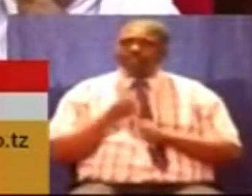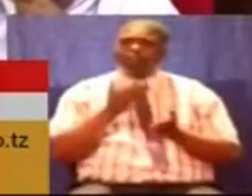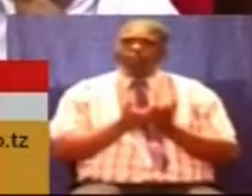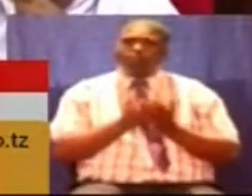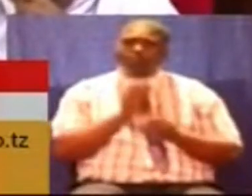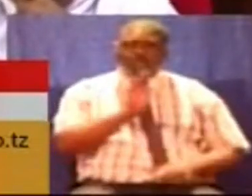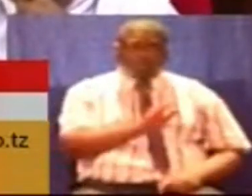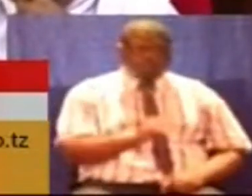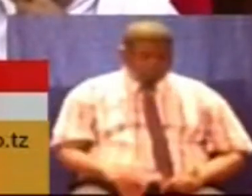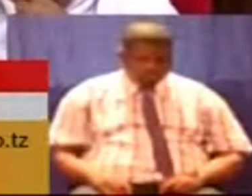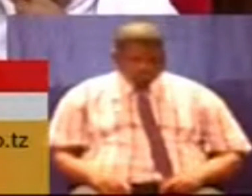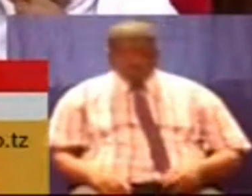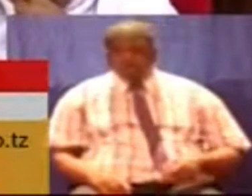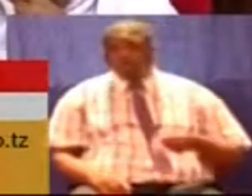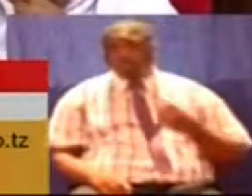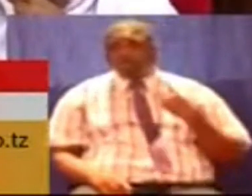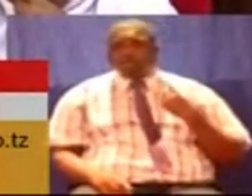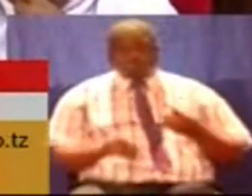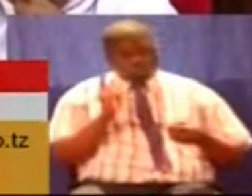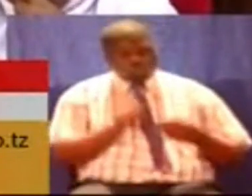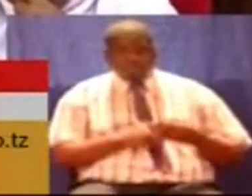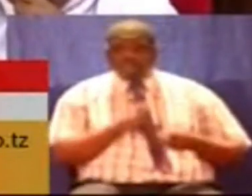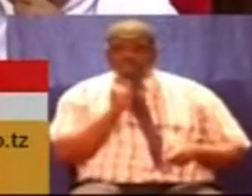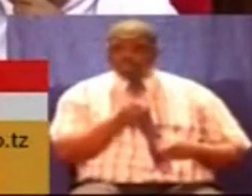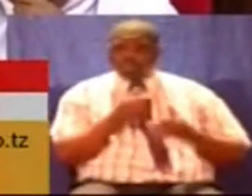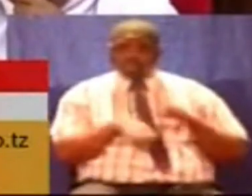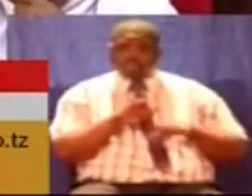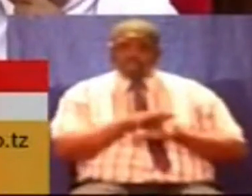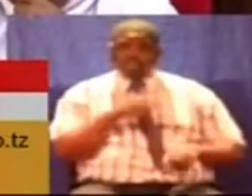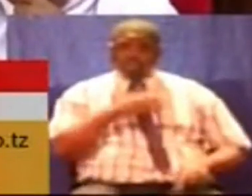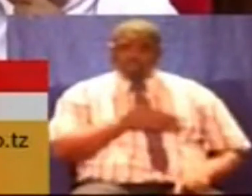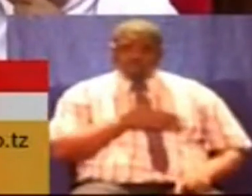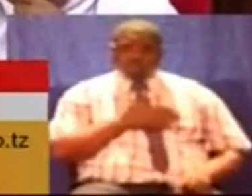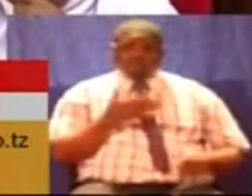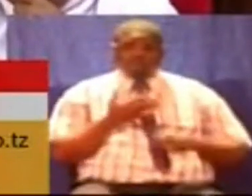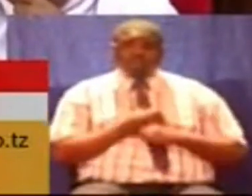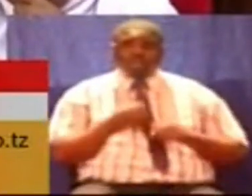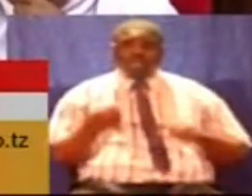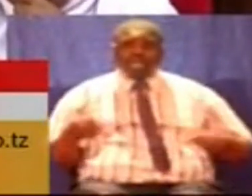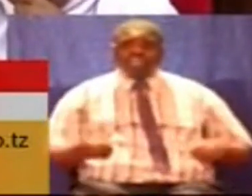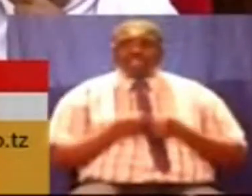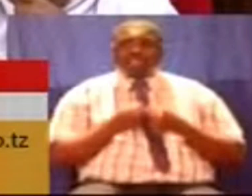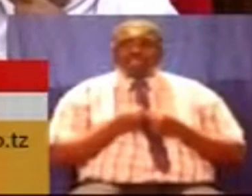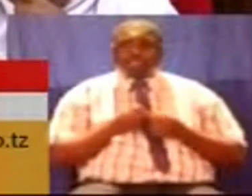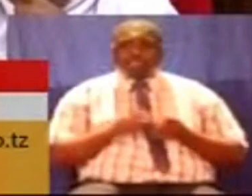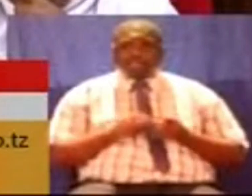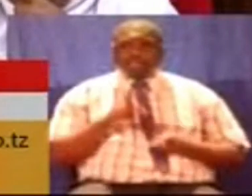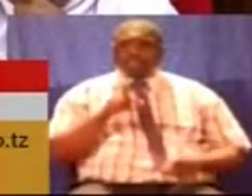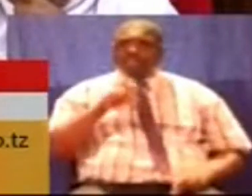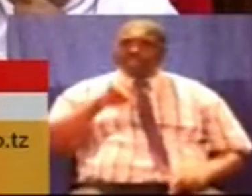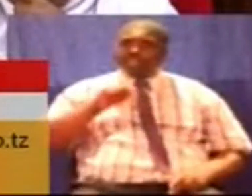wa kwanza, bwana Mheshimiwa Spika alikuwa mwenyekiti wangu. Mimi nimeshapata ajali. Tukiteremka Kia,